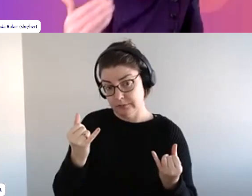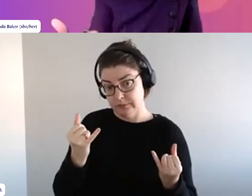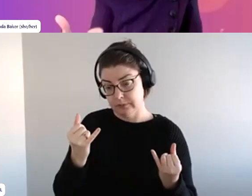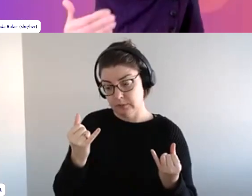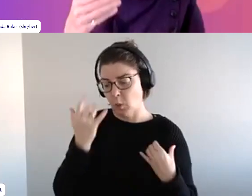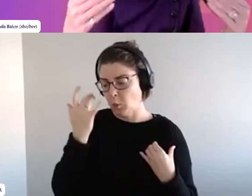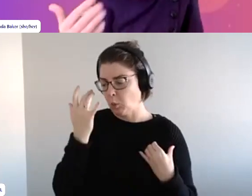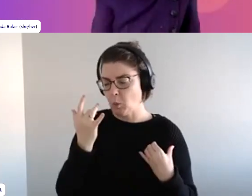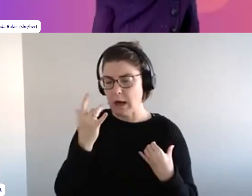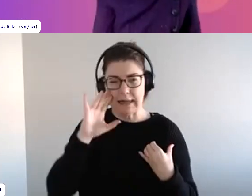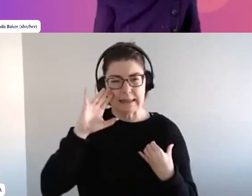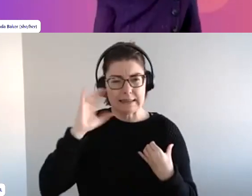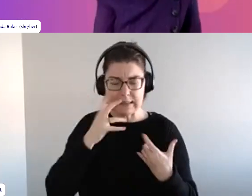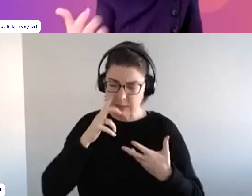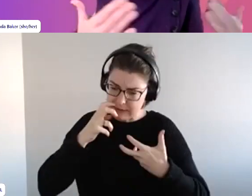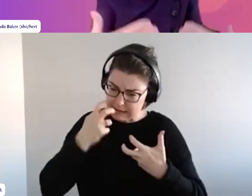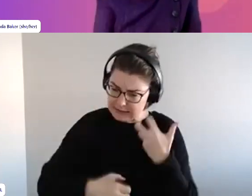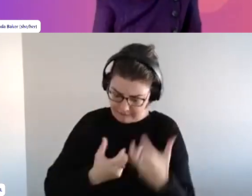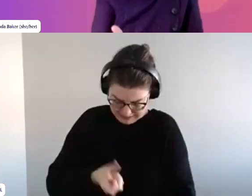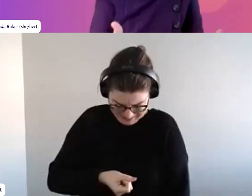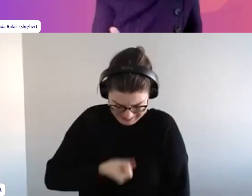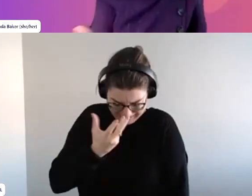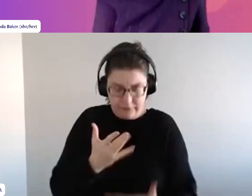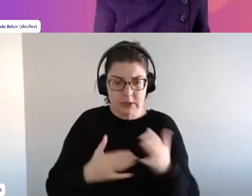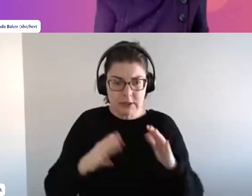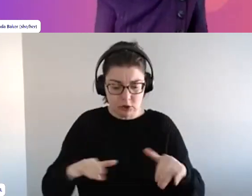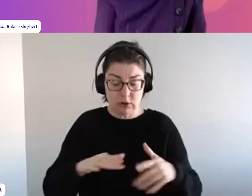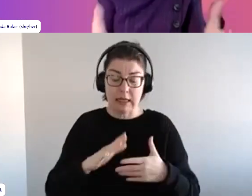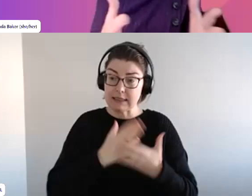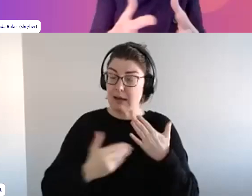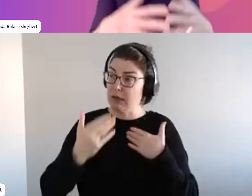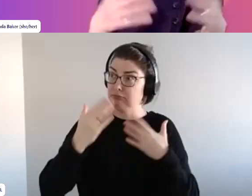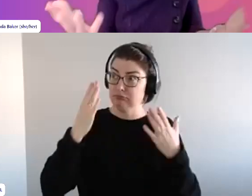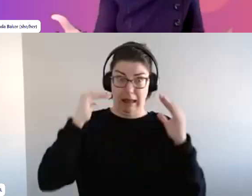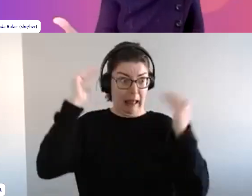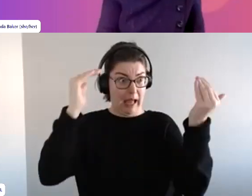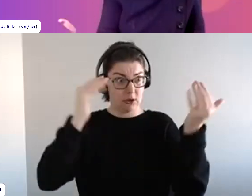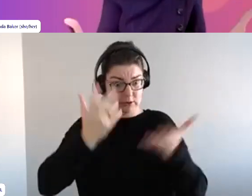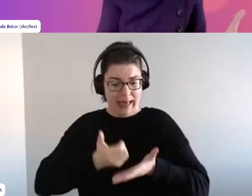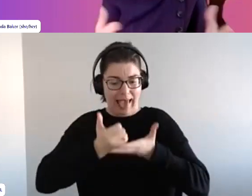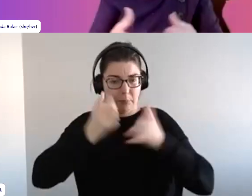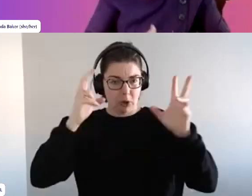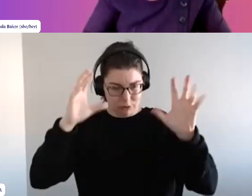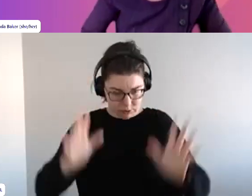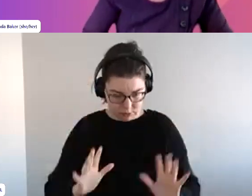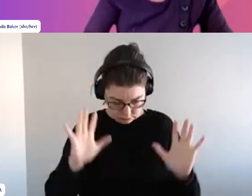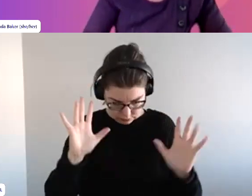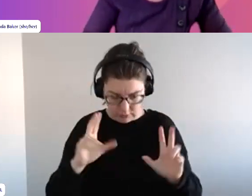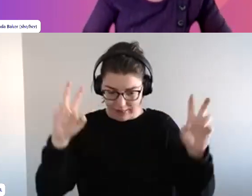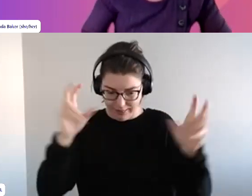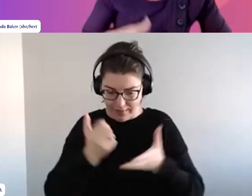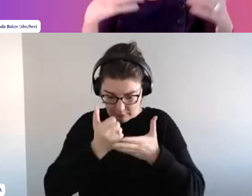qu'est-ce qu'on va réflexions pourquoi est-ce que ça semble être si difficile pour certaines